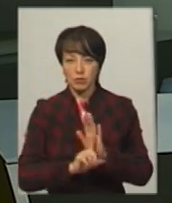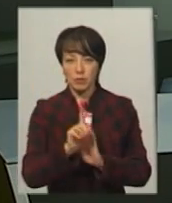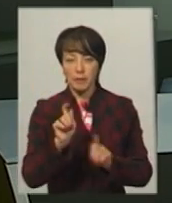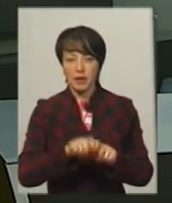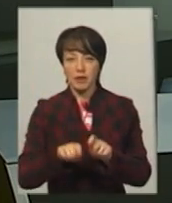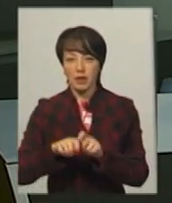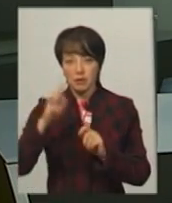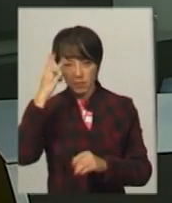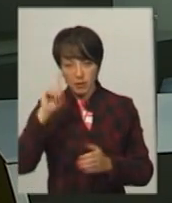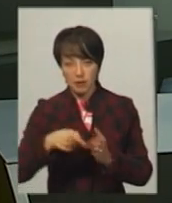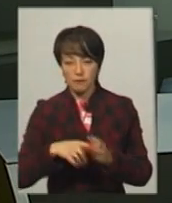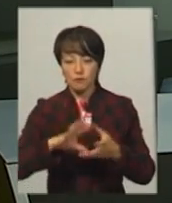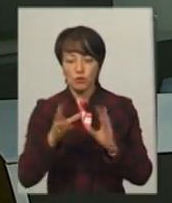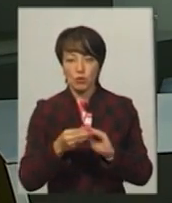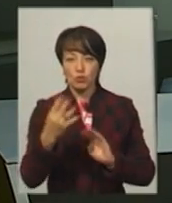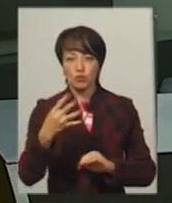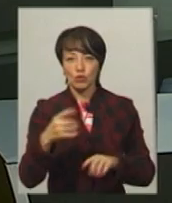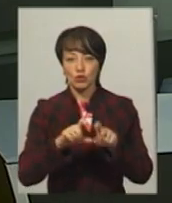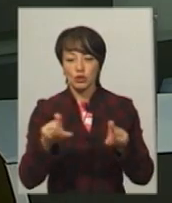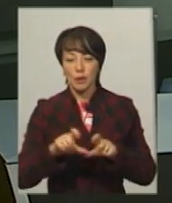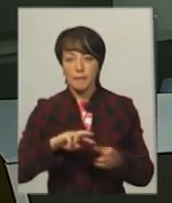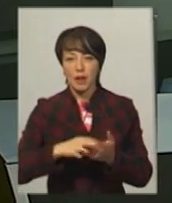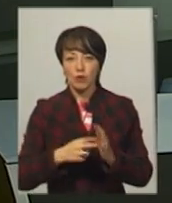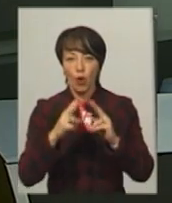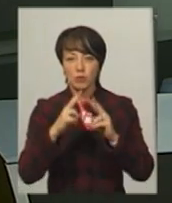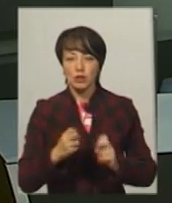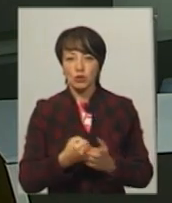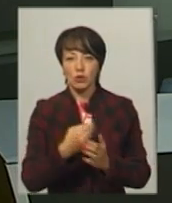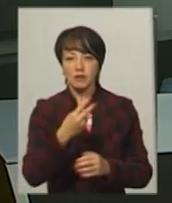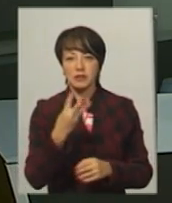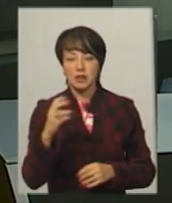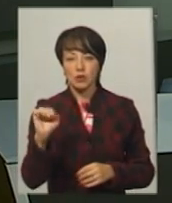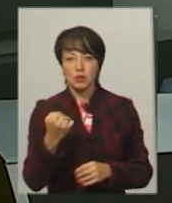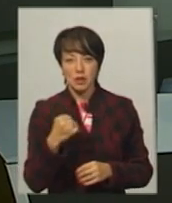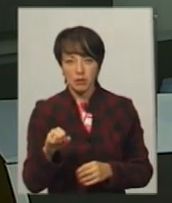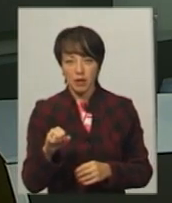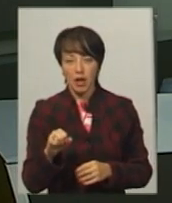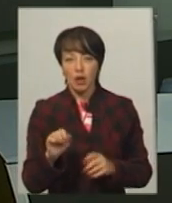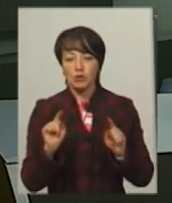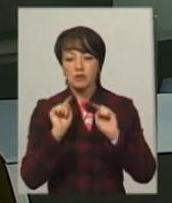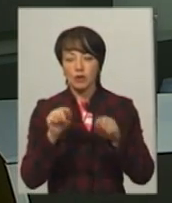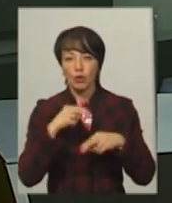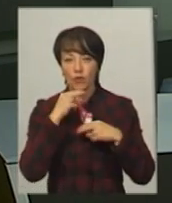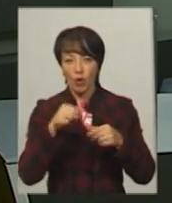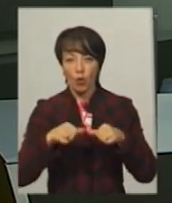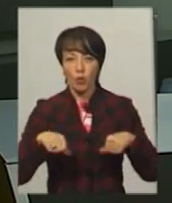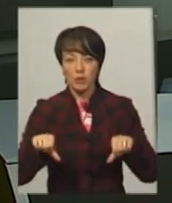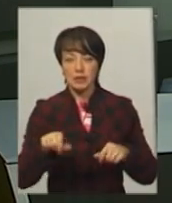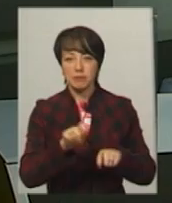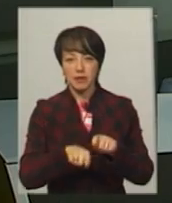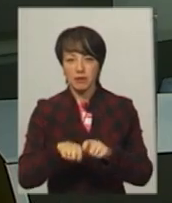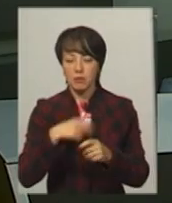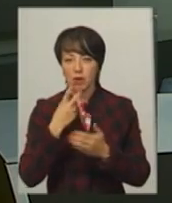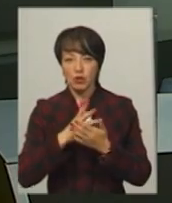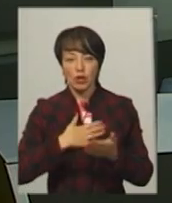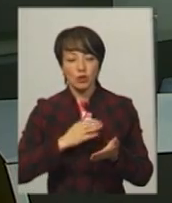перевіряти у Хмельницькому. Всього в місті є 40 шкіл, їх планують обстежити до 23 серпня. На що звертає увагу комісія з перевірки,